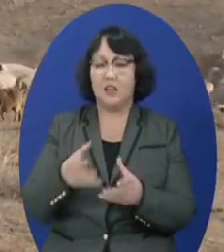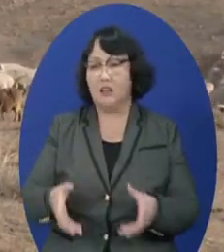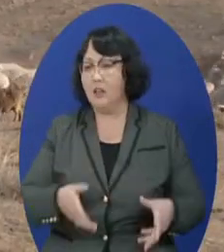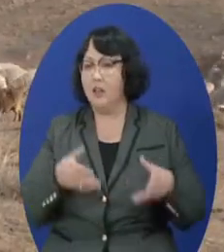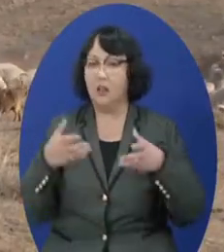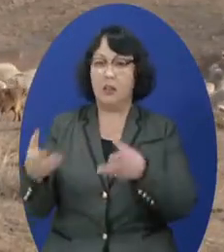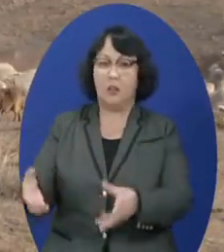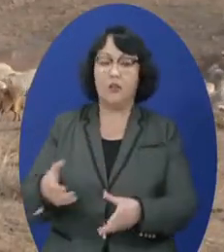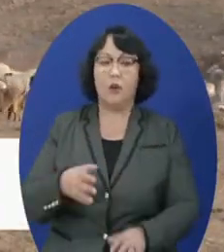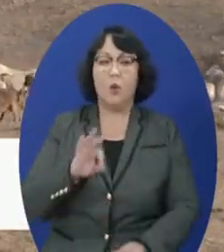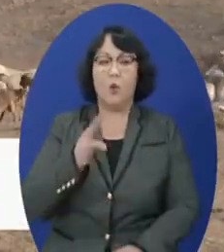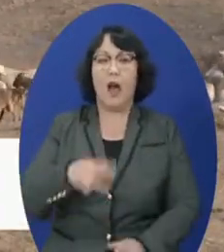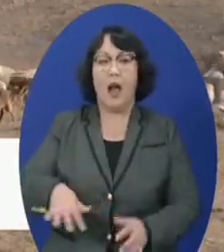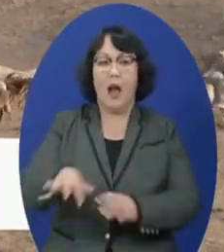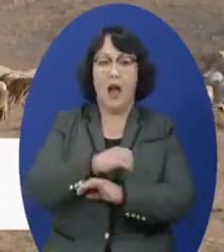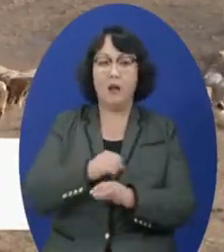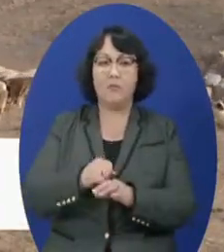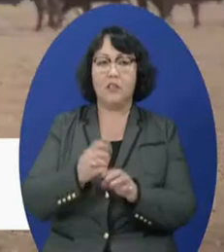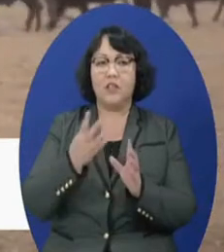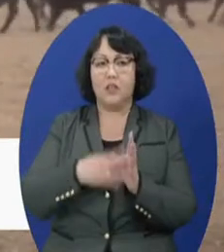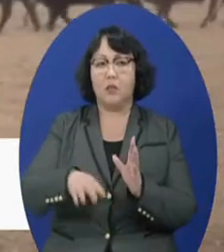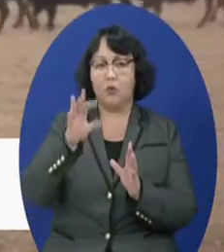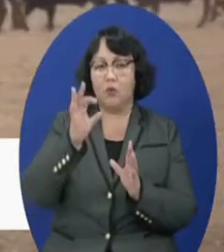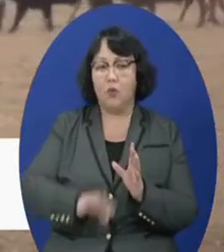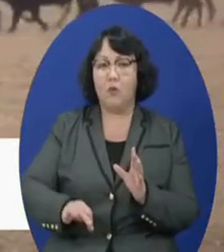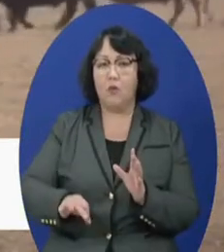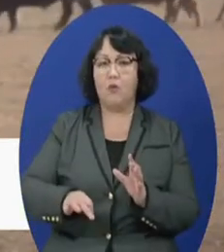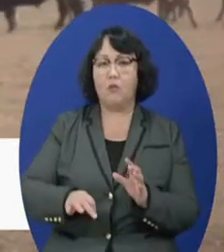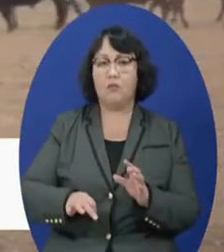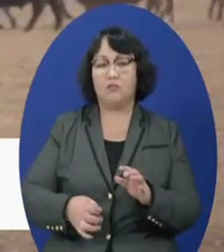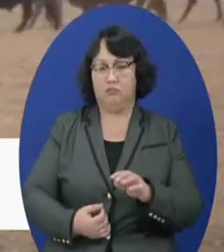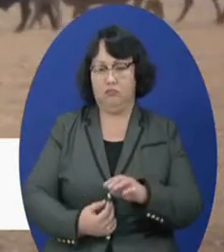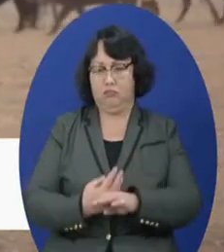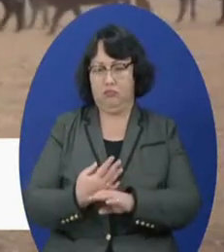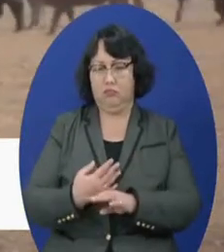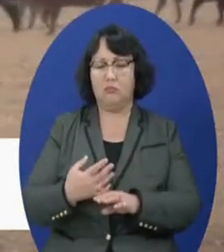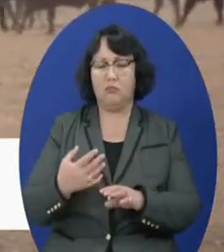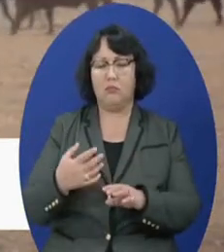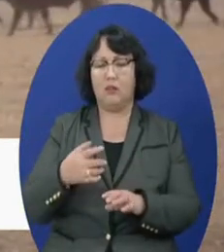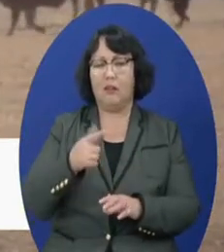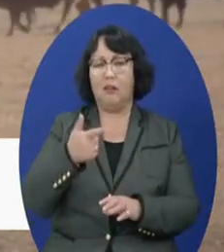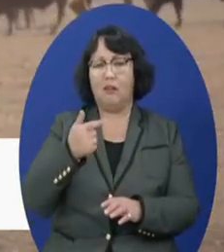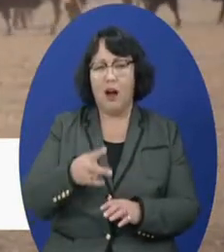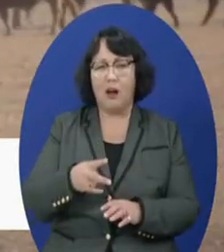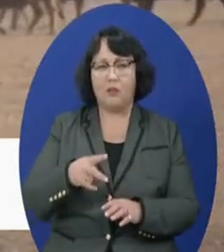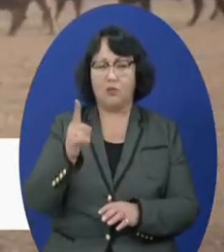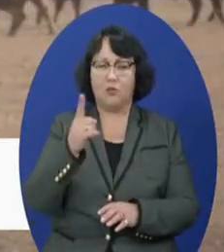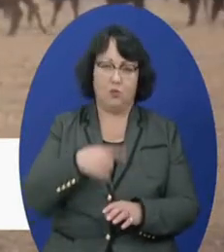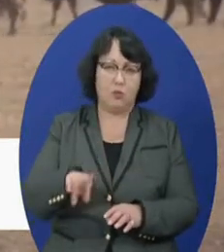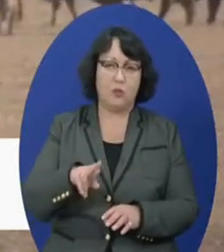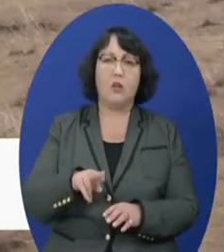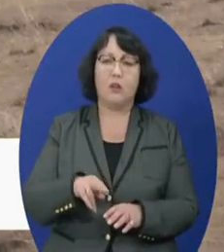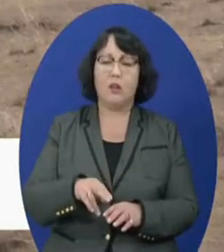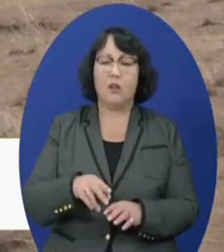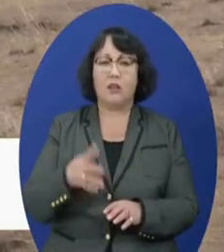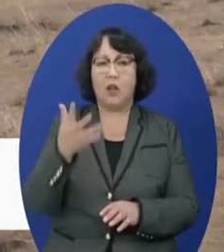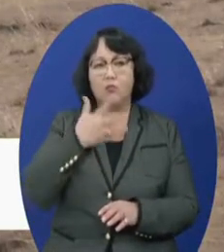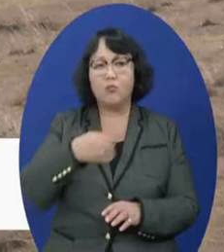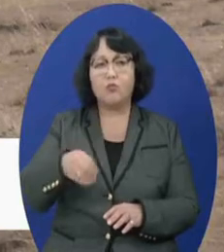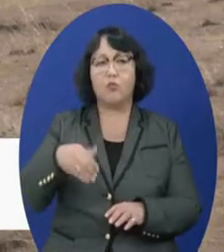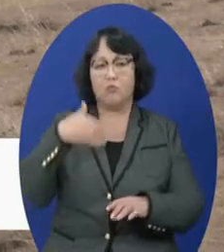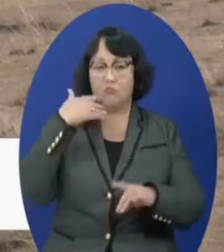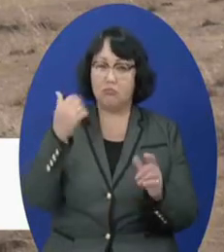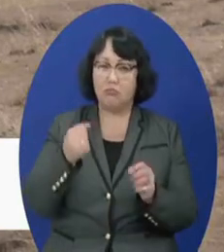За өвөрхангай аймгийн нийт нутаг дэвсгэрийн 90 орчим хувь нь ганц удаатай байна. Өөр аймагт 14500 гаруй малчин өрх өвөлжиж байгаа бол